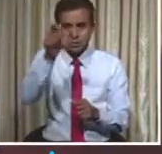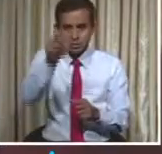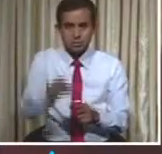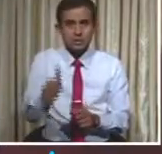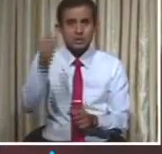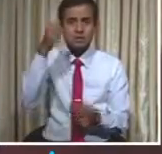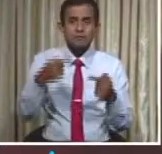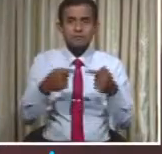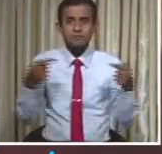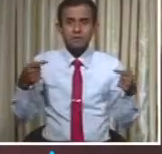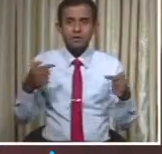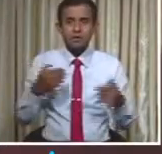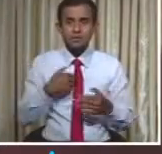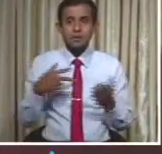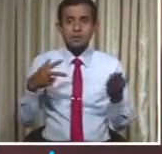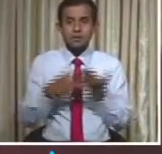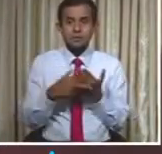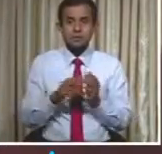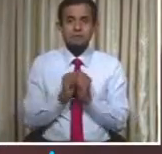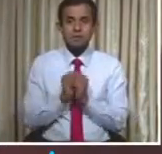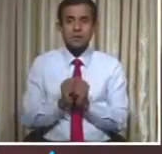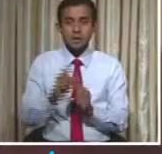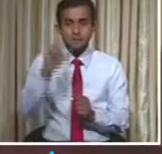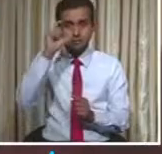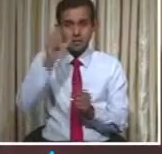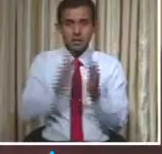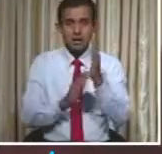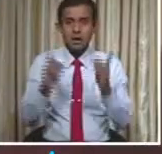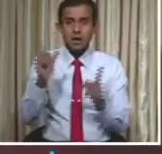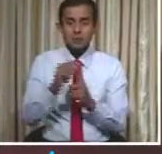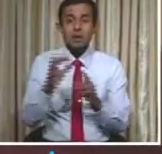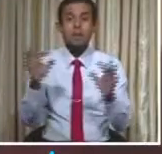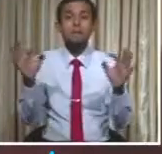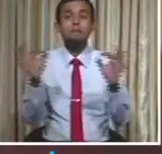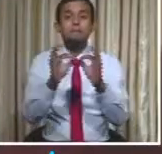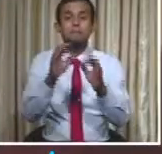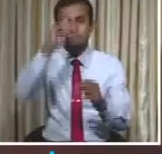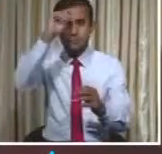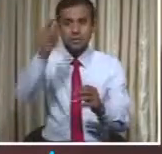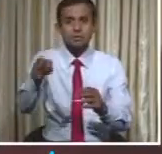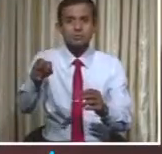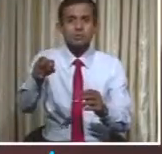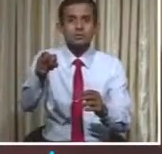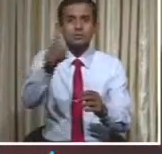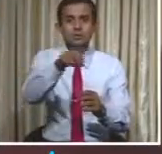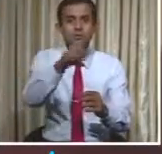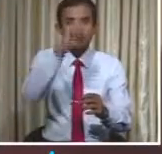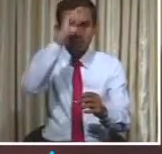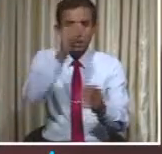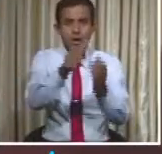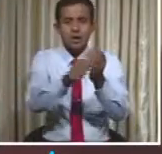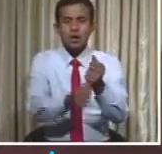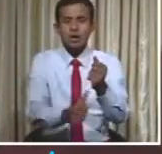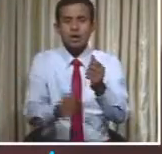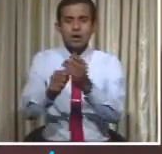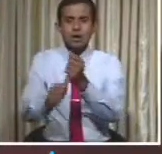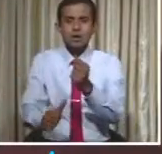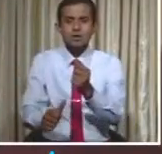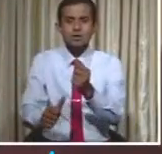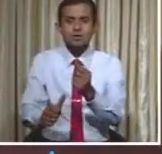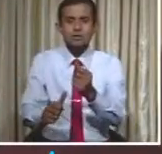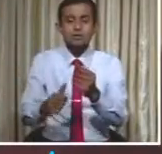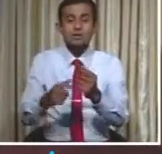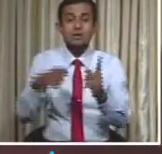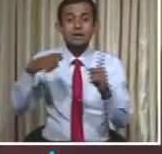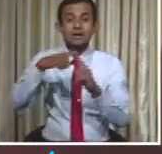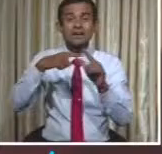එදා විපක්ෂයෙන් දිද්දි මම සමුපකාර වැඩ බලන ඇමතිවරයා විදියට බඳුරු ගුණරත්න මැතිතුමාලා ඔබතුමාලා නියෝජනය කරන ඔය කැලණි